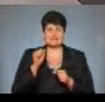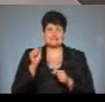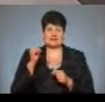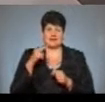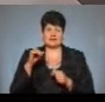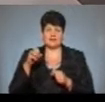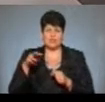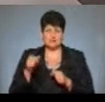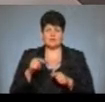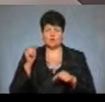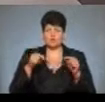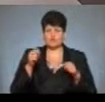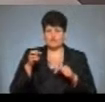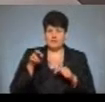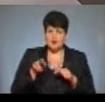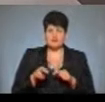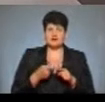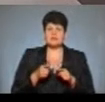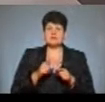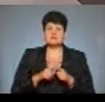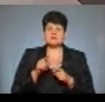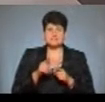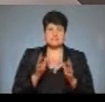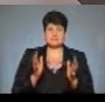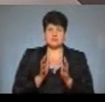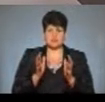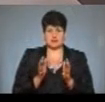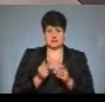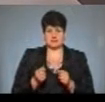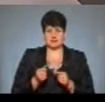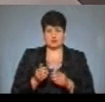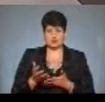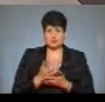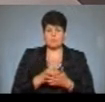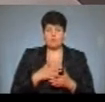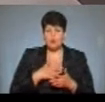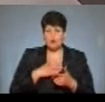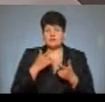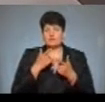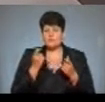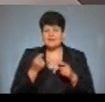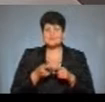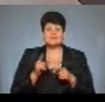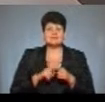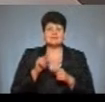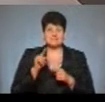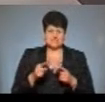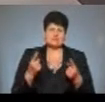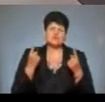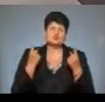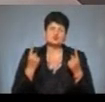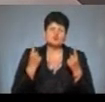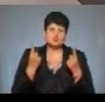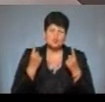саду, чи дощування, тим самим зберігається урожай. На сьогоднішній день, по моїй інформації, таких